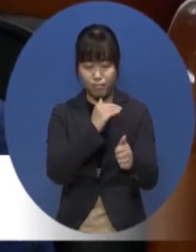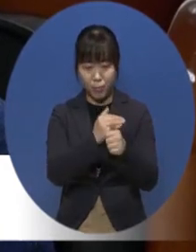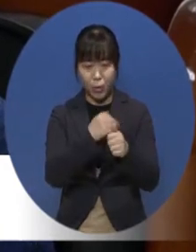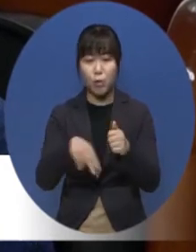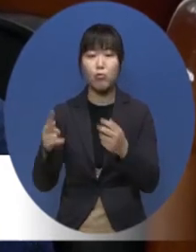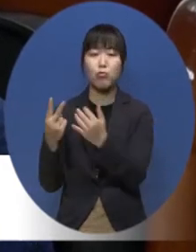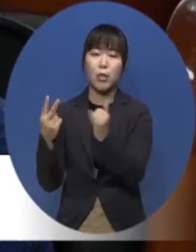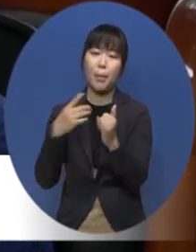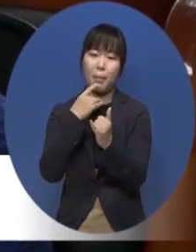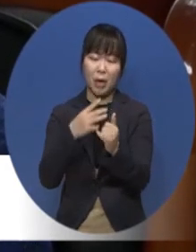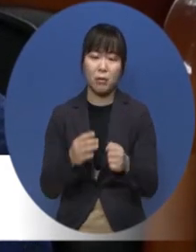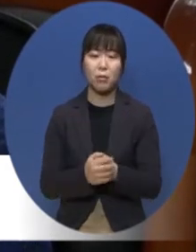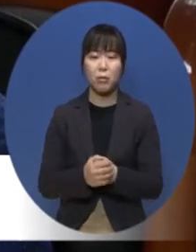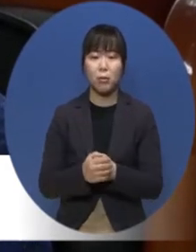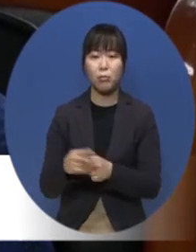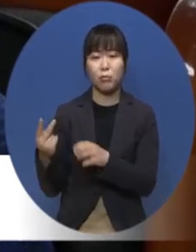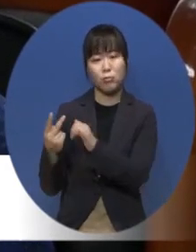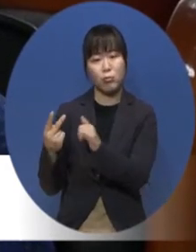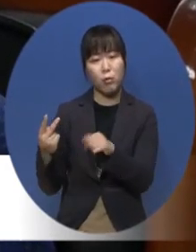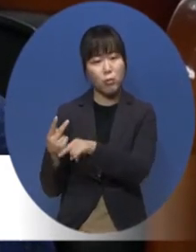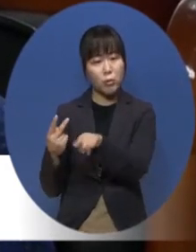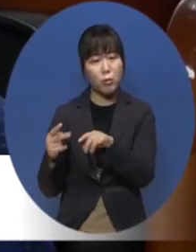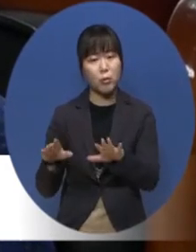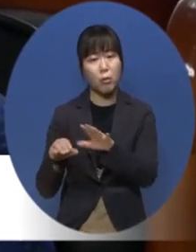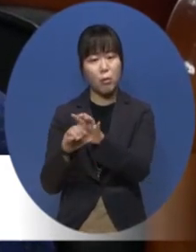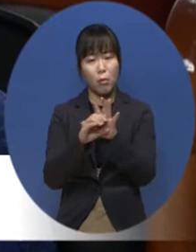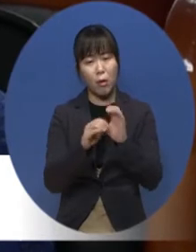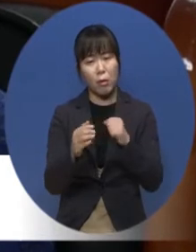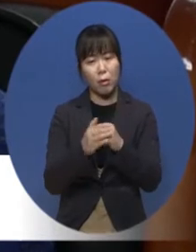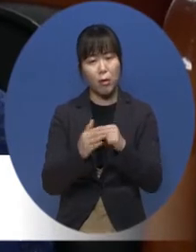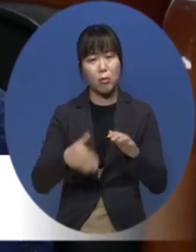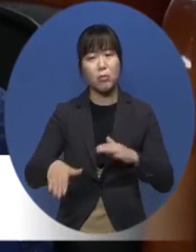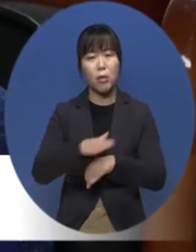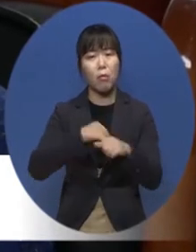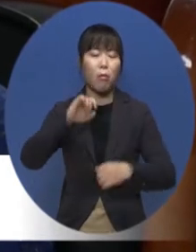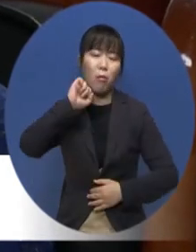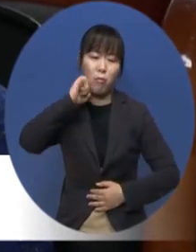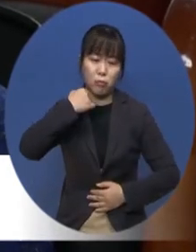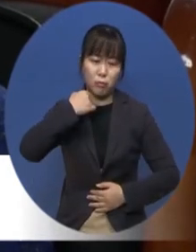2명만 데리고 있습니다. 근데 이 2명마저도 지금 코로나가 와서 너무 어렵기 때문에